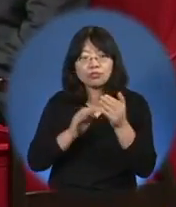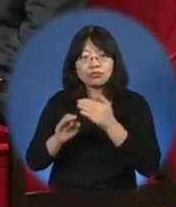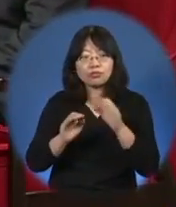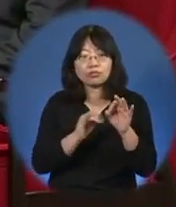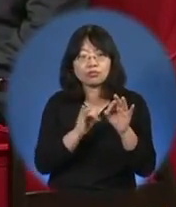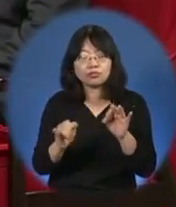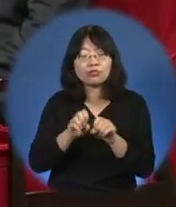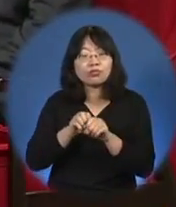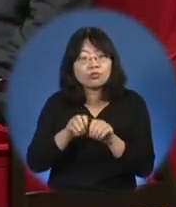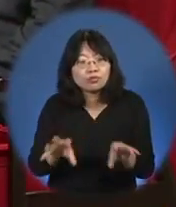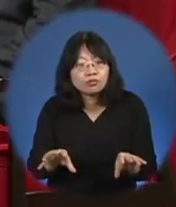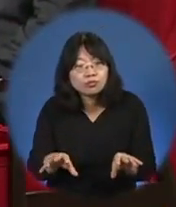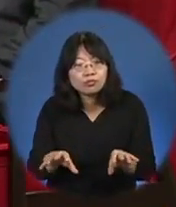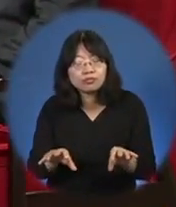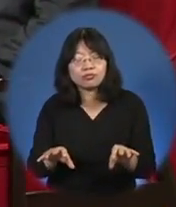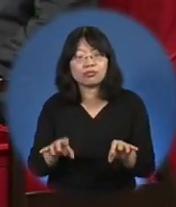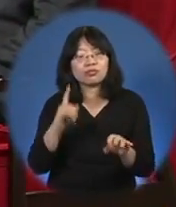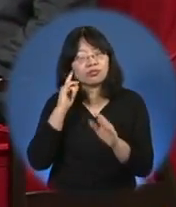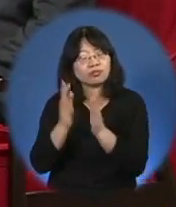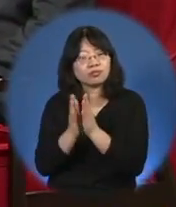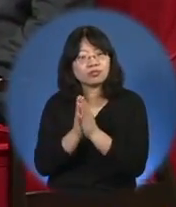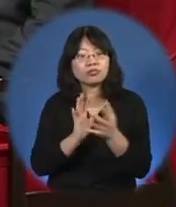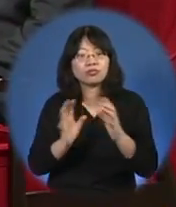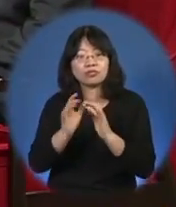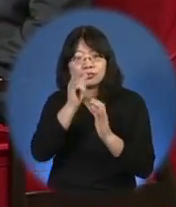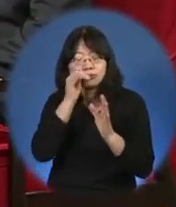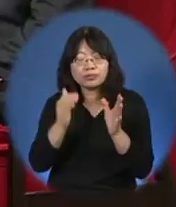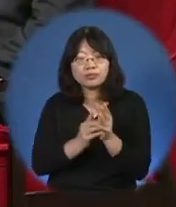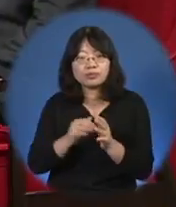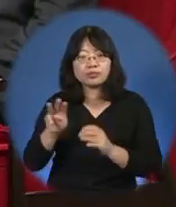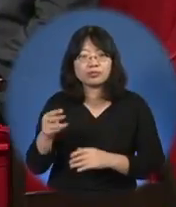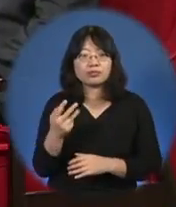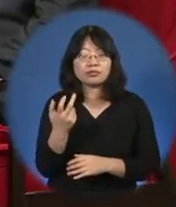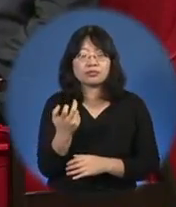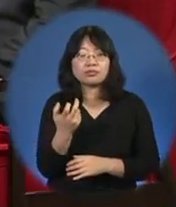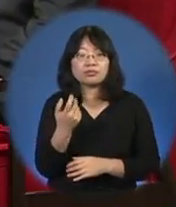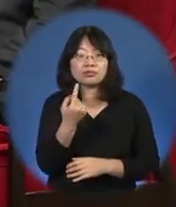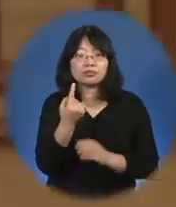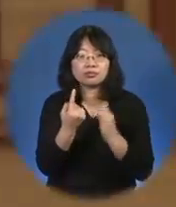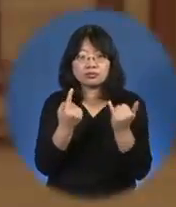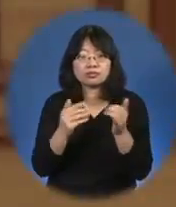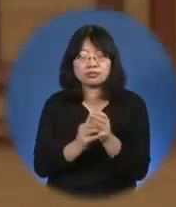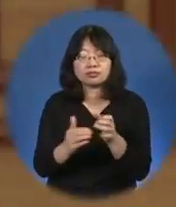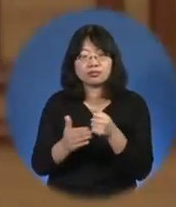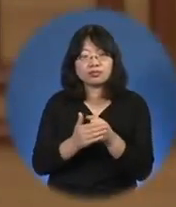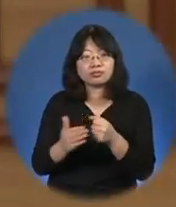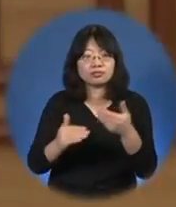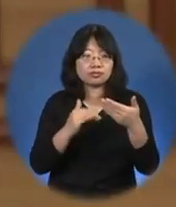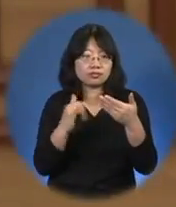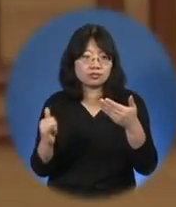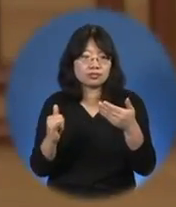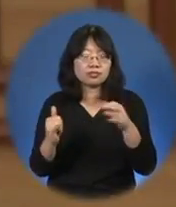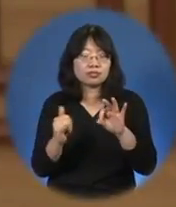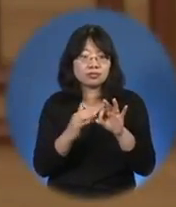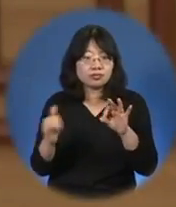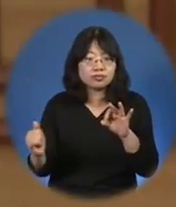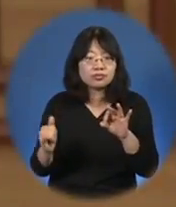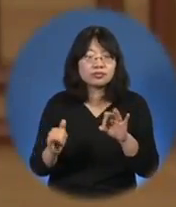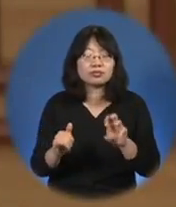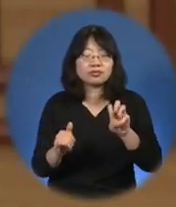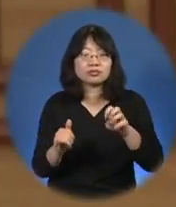네. 10명씩 또 흩어져서 단독끼리 예, 토론하고. 예. 예. 471분이니까요. 저희가 9분 내지 10분씩